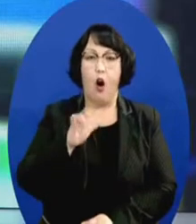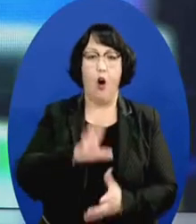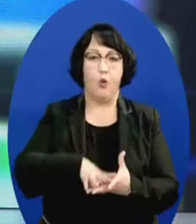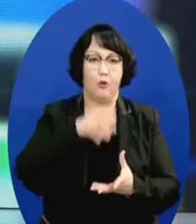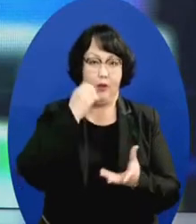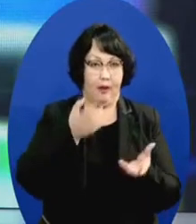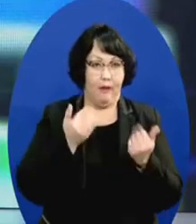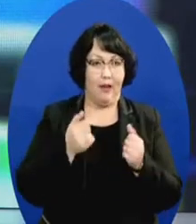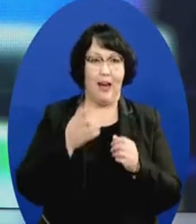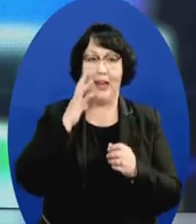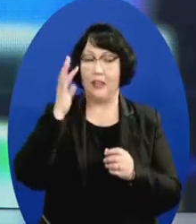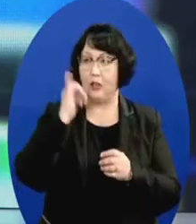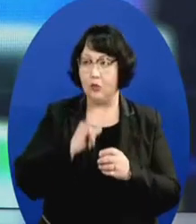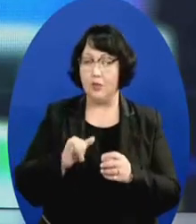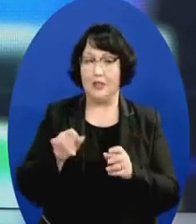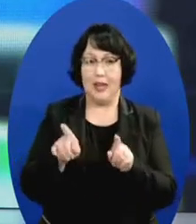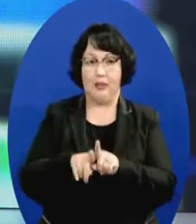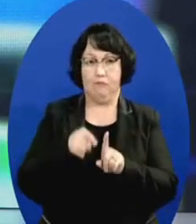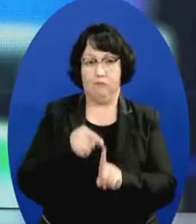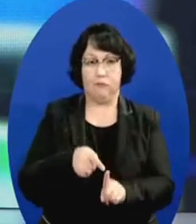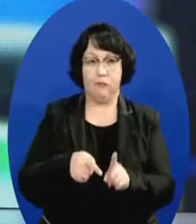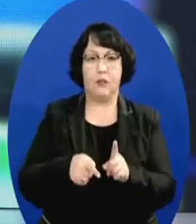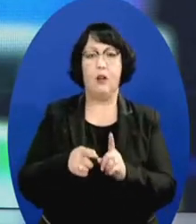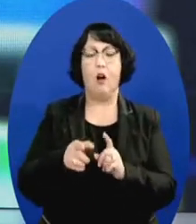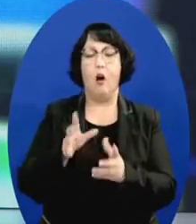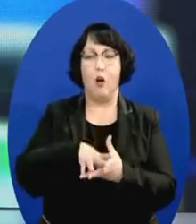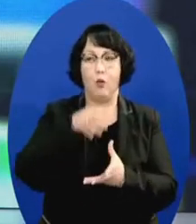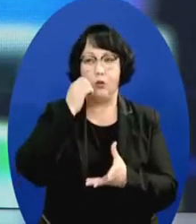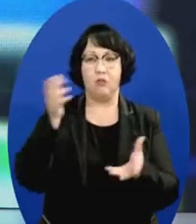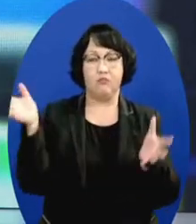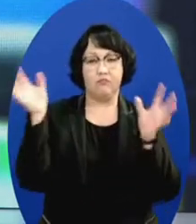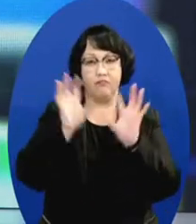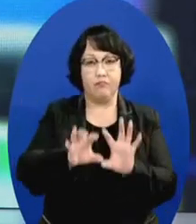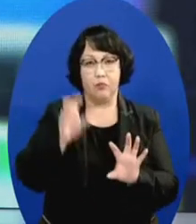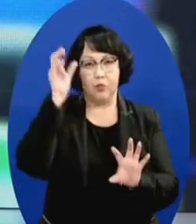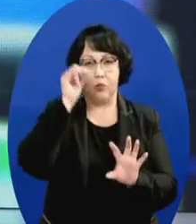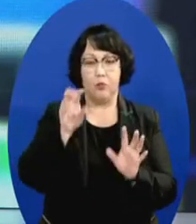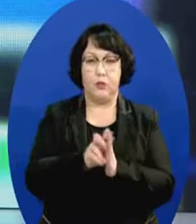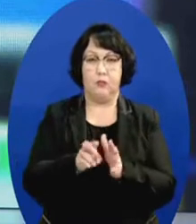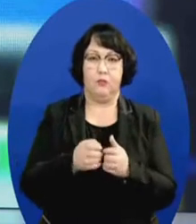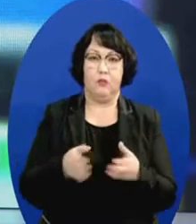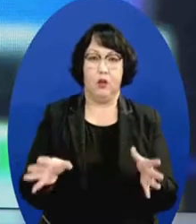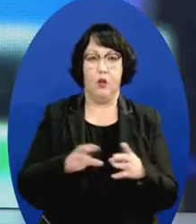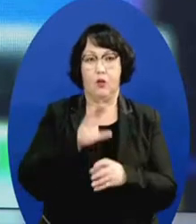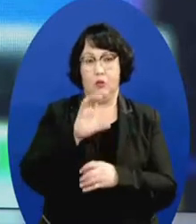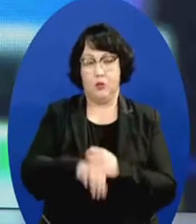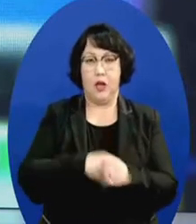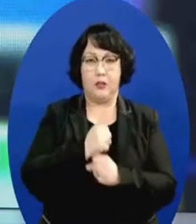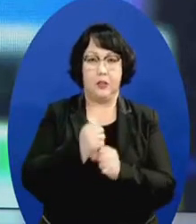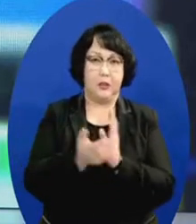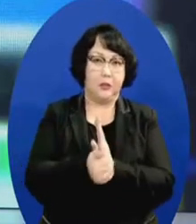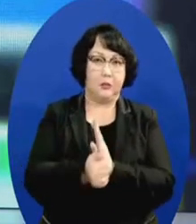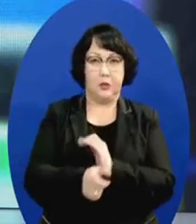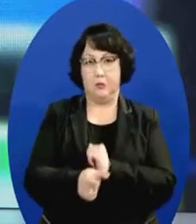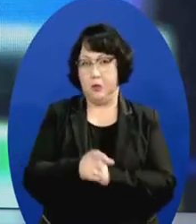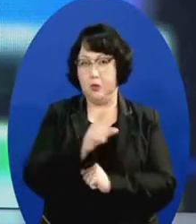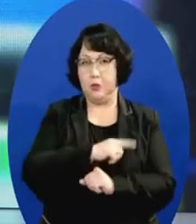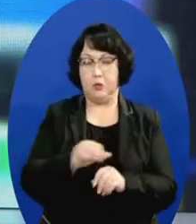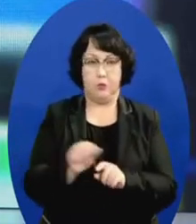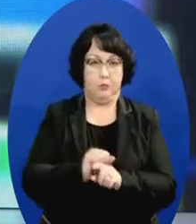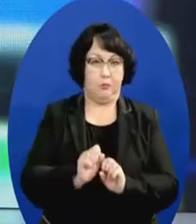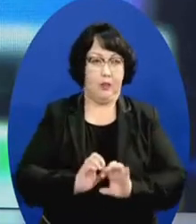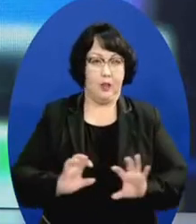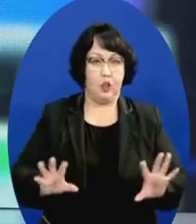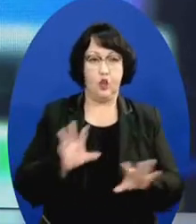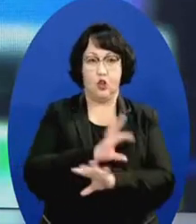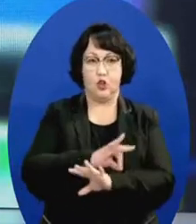зэрэгцээ дэлхийн бусад орноос ч гэсэн энэ чиглэлээр оюутан залуус ирсэн суралцах үе таалга нээгдэж, олон улсад ажиллах чадвартай мэрэгжилтэн бэлтгэн